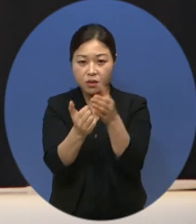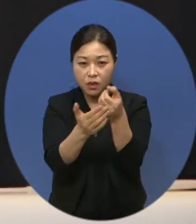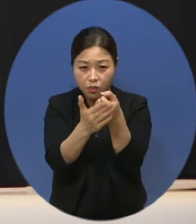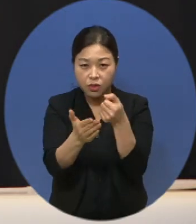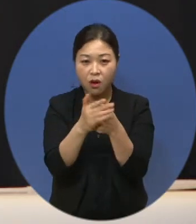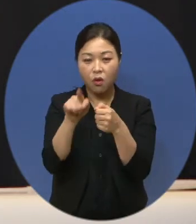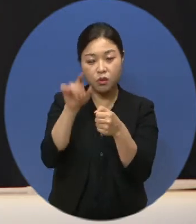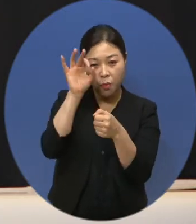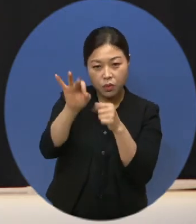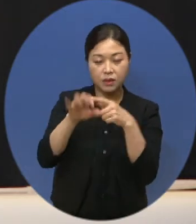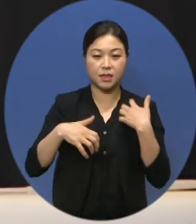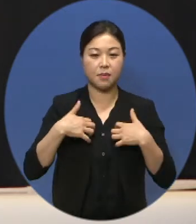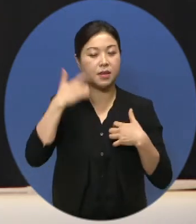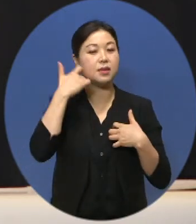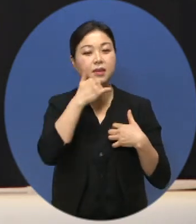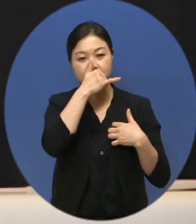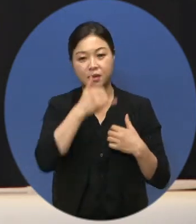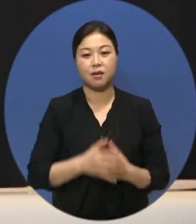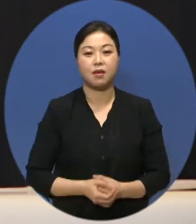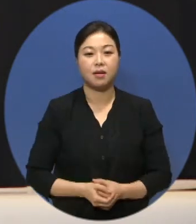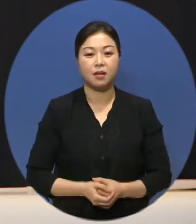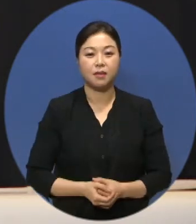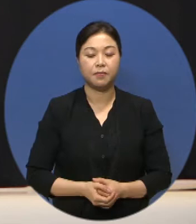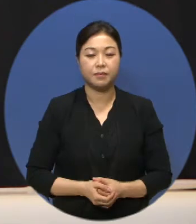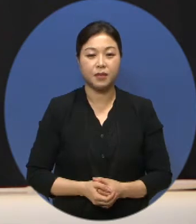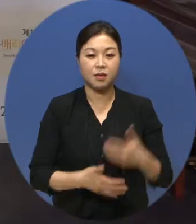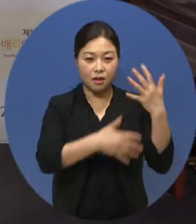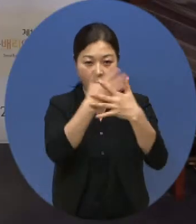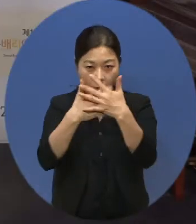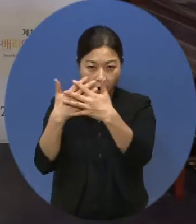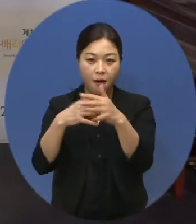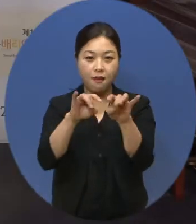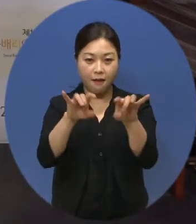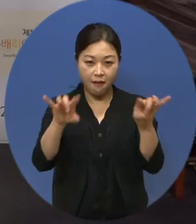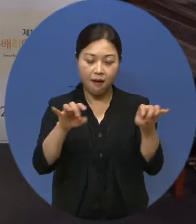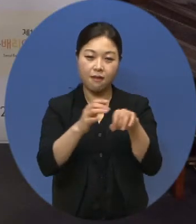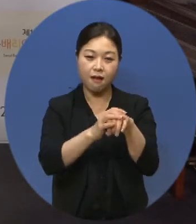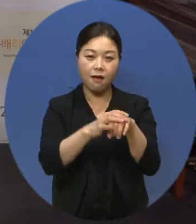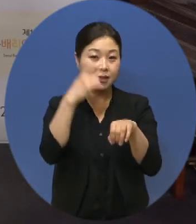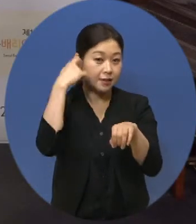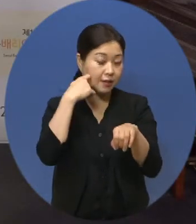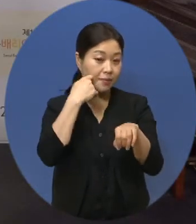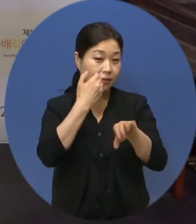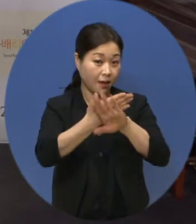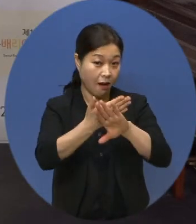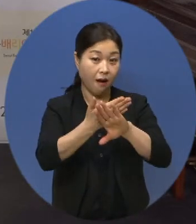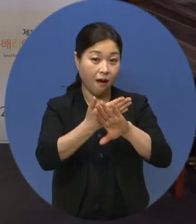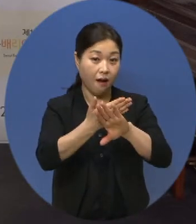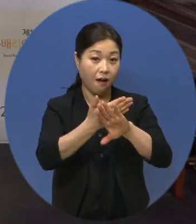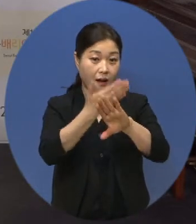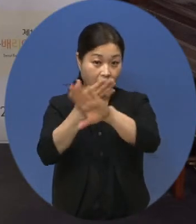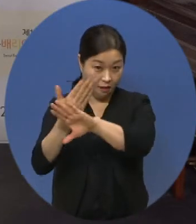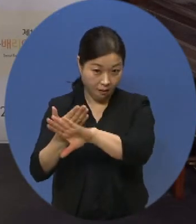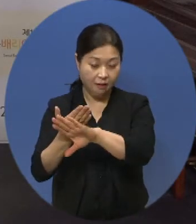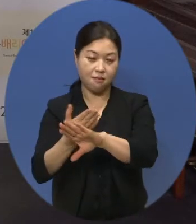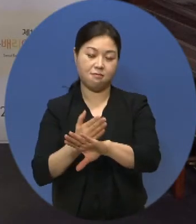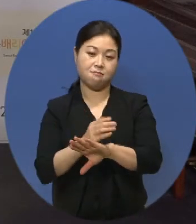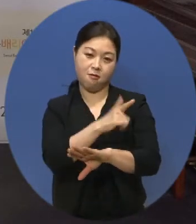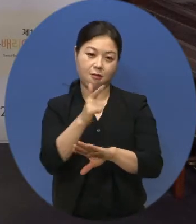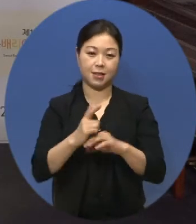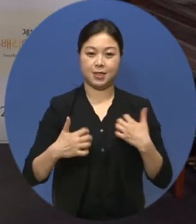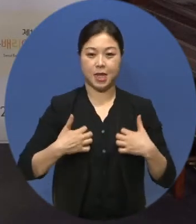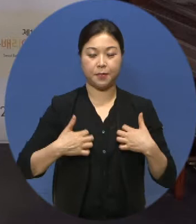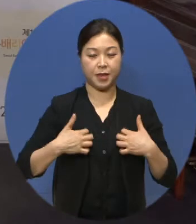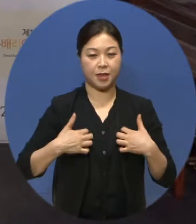거기에서 오는 재미가 또 있는 것 같아요. 네. 그래서 작품마다 이제 결이 너무 다르기 때문에 좀 다양한 재미를